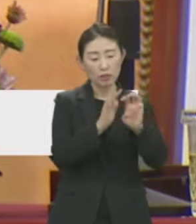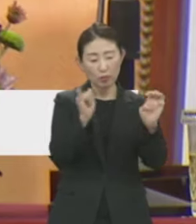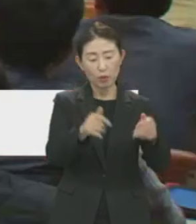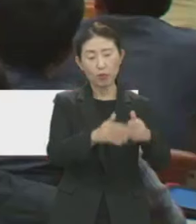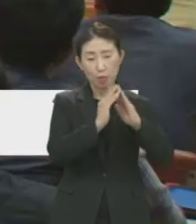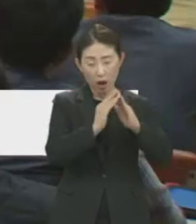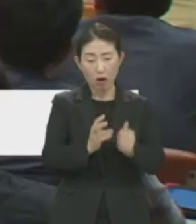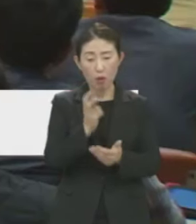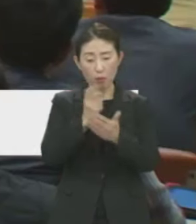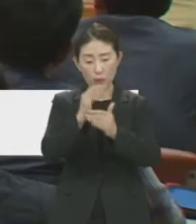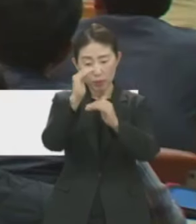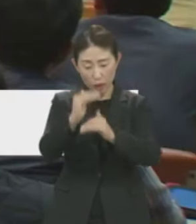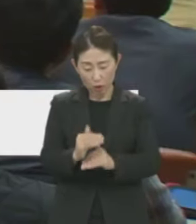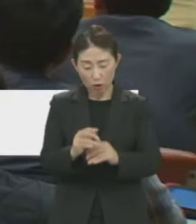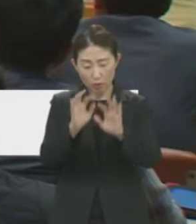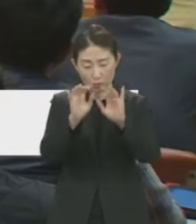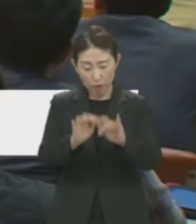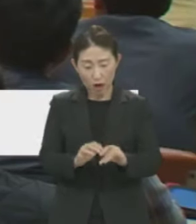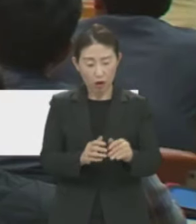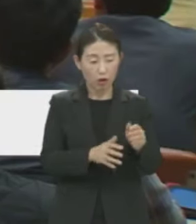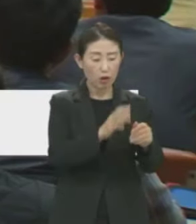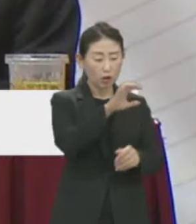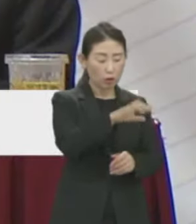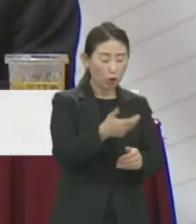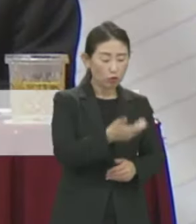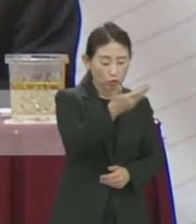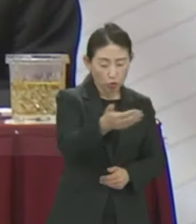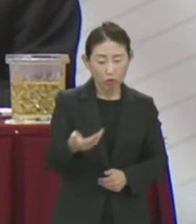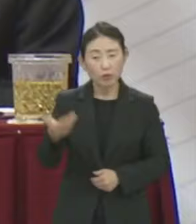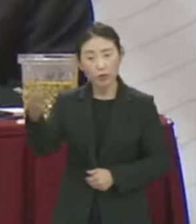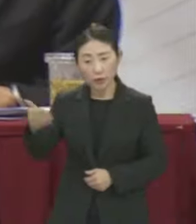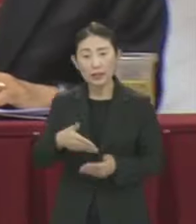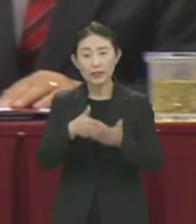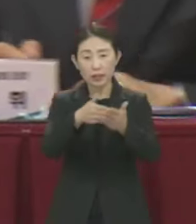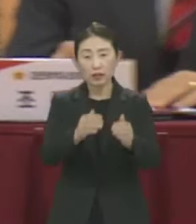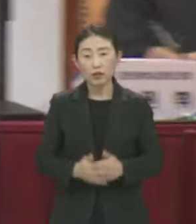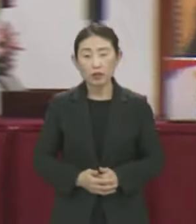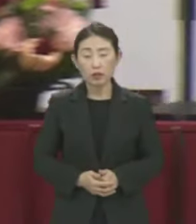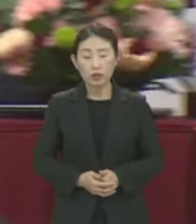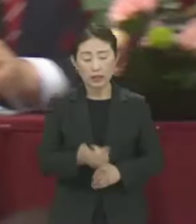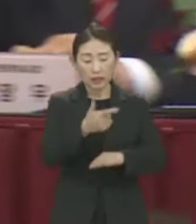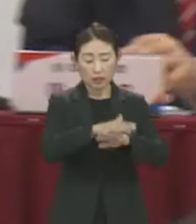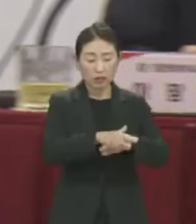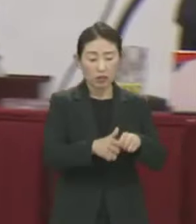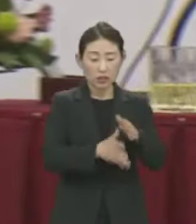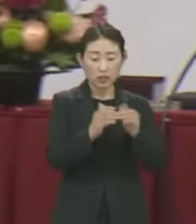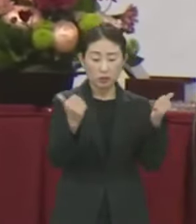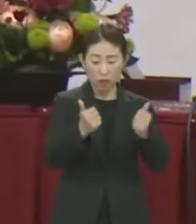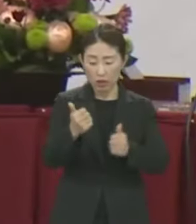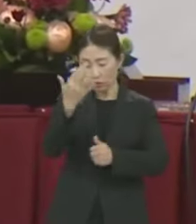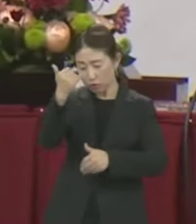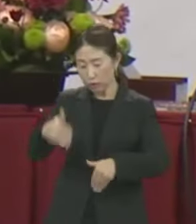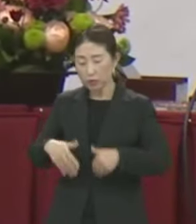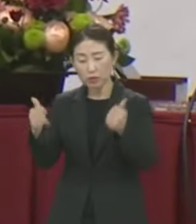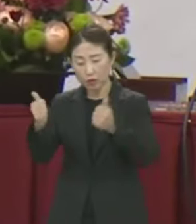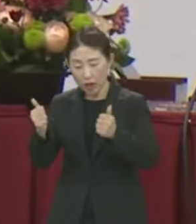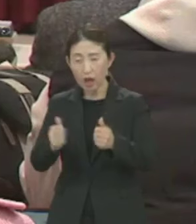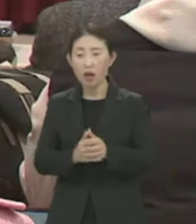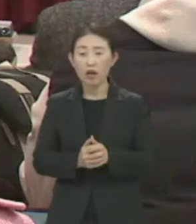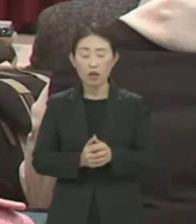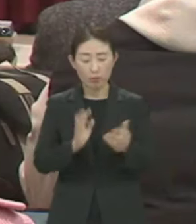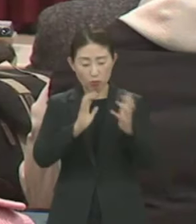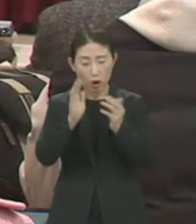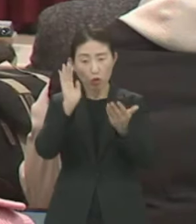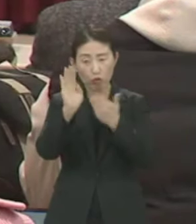법률안을 마련해 두 시도에 제안하도록 했습니다. 대전시의회와 충남도의회는 시도민 의견을 수렴해 통합안을